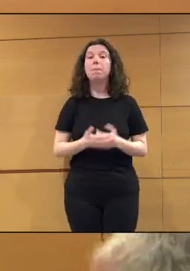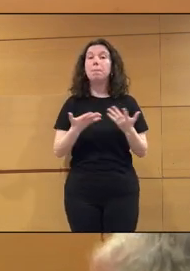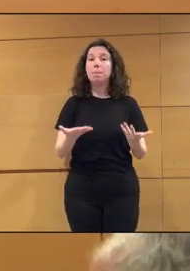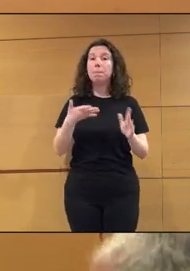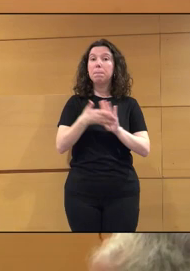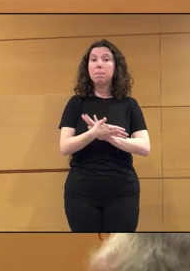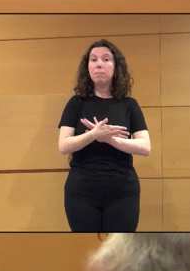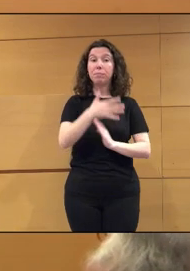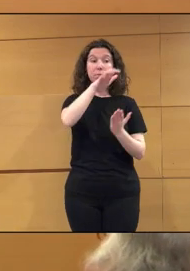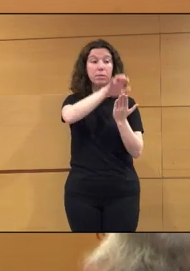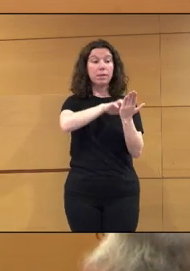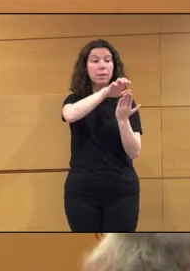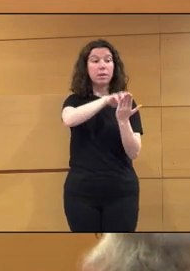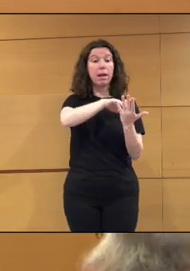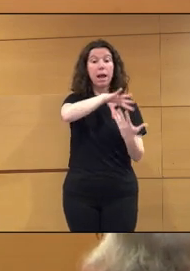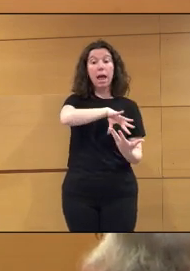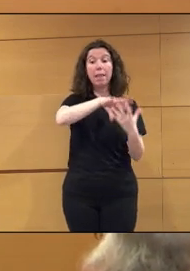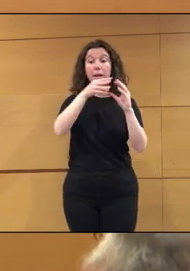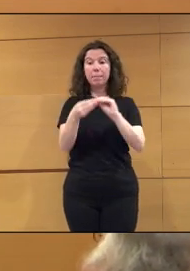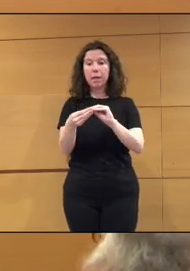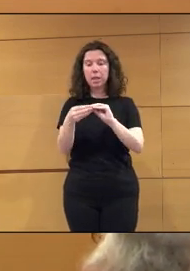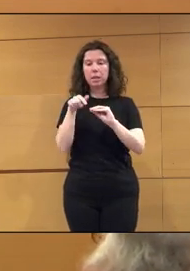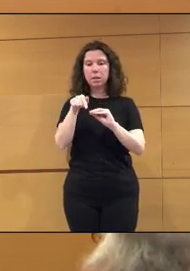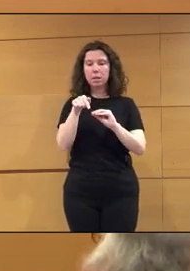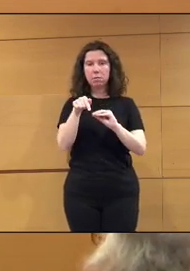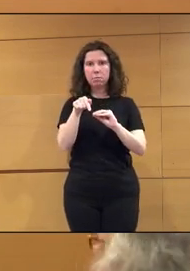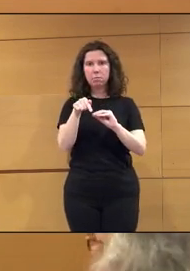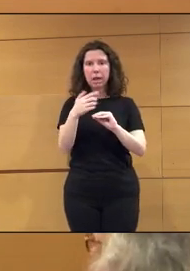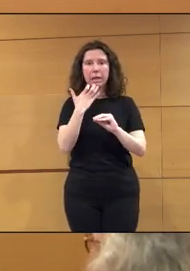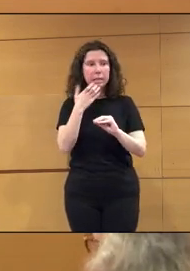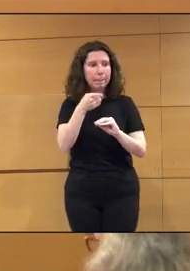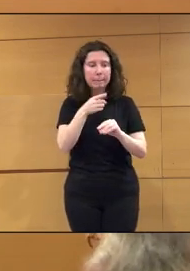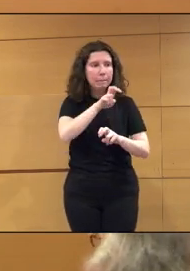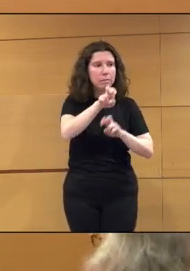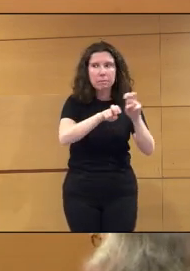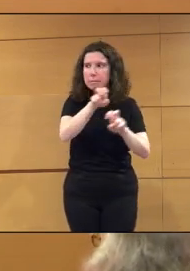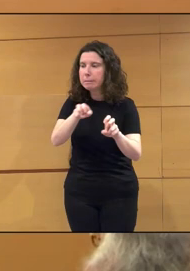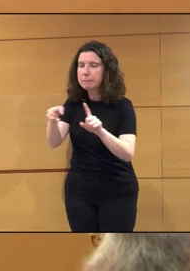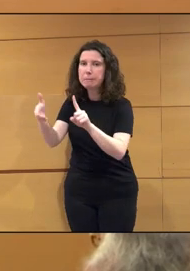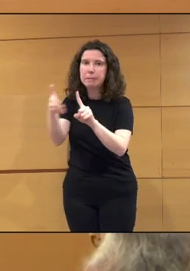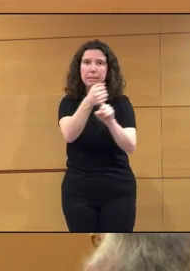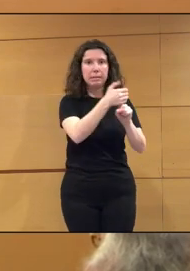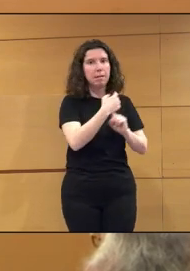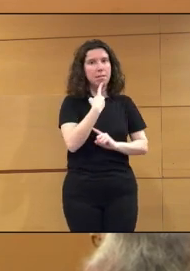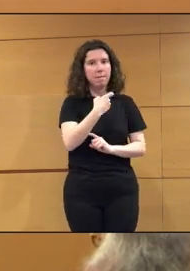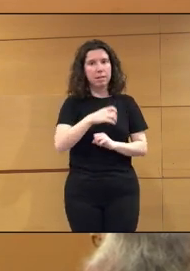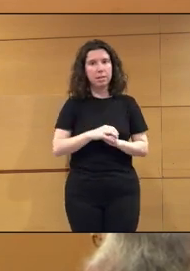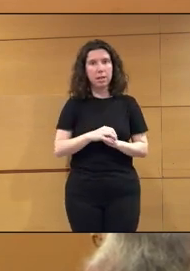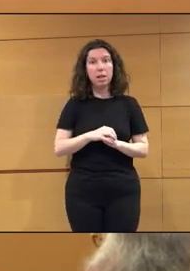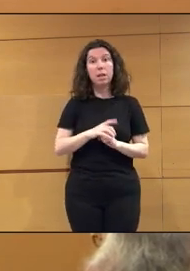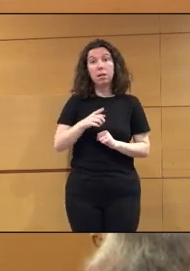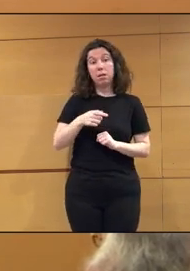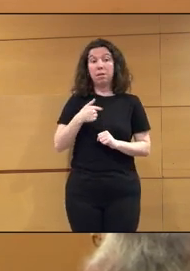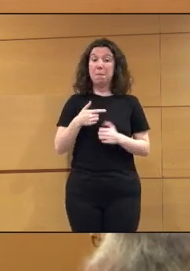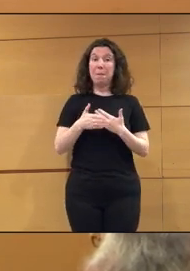textos adaptats és ben difícil de trobar i produir-los manualment